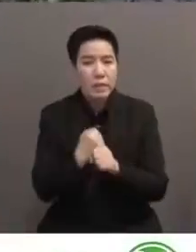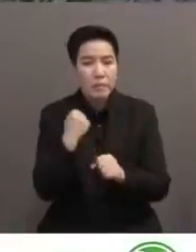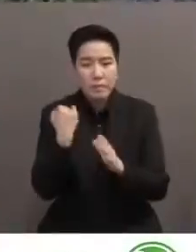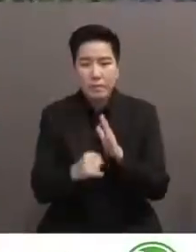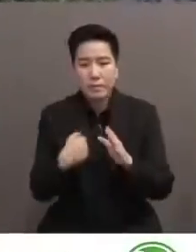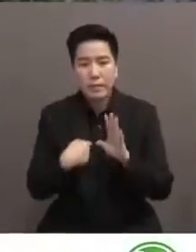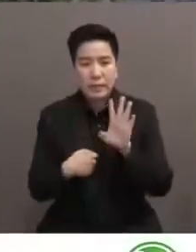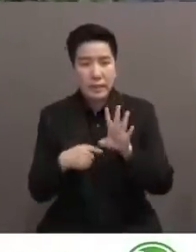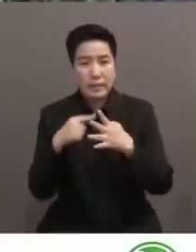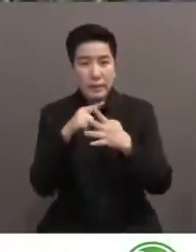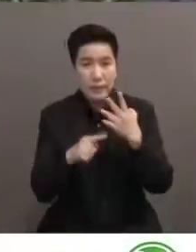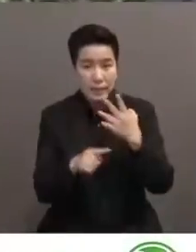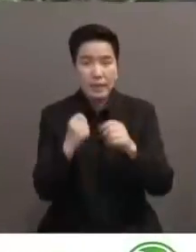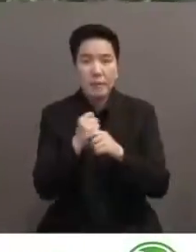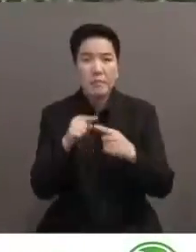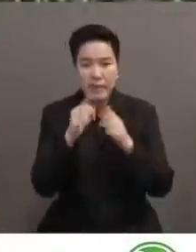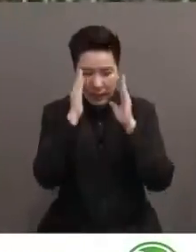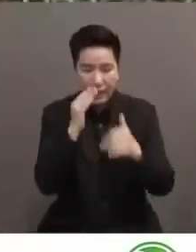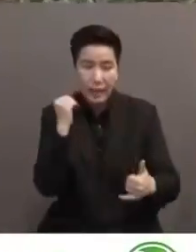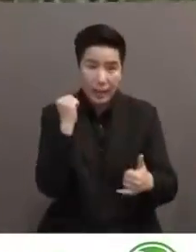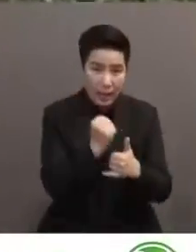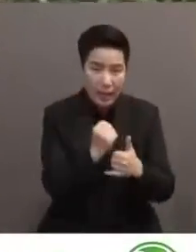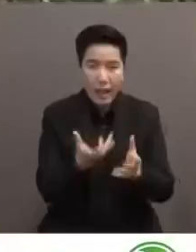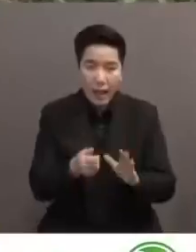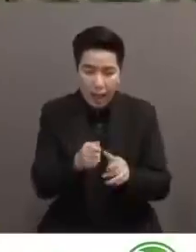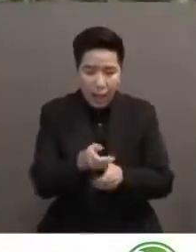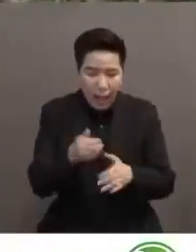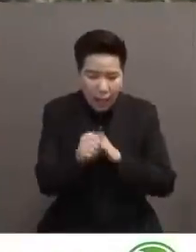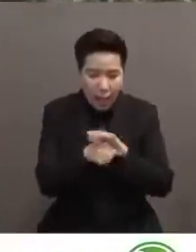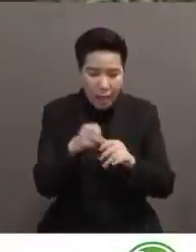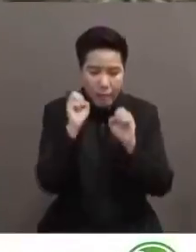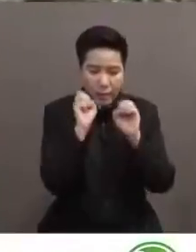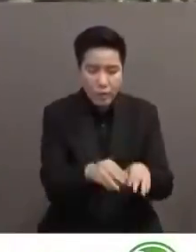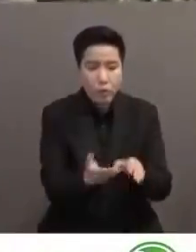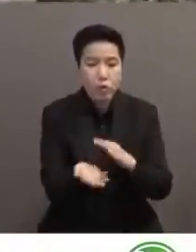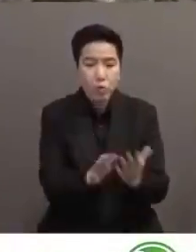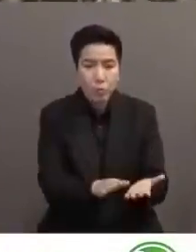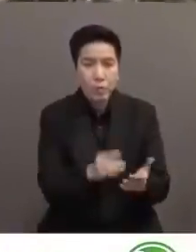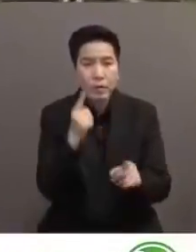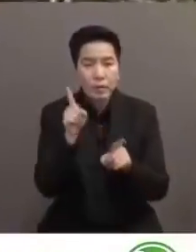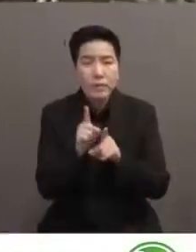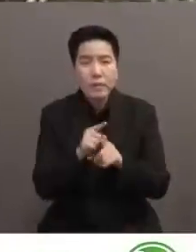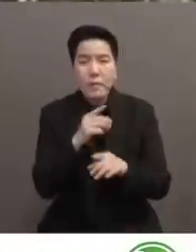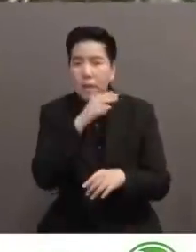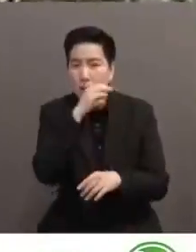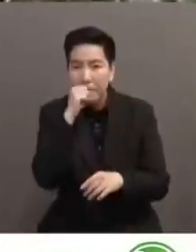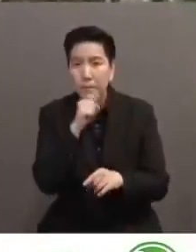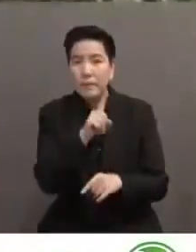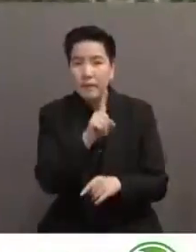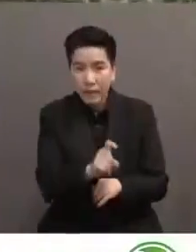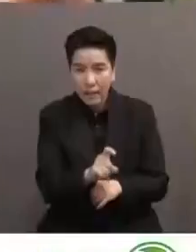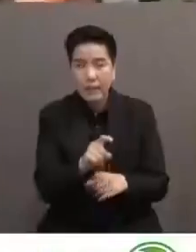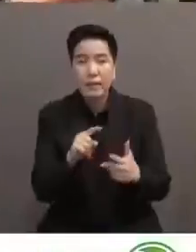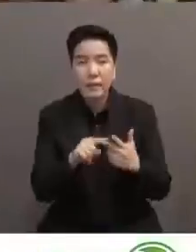าหนักมีทั้งฆ่าผู้อื่นโดยเจตนาฝังซ่อนเร้นย้ายหรือว่าทำลายศพเพื่อปิดบังการตายหรือเหตุแห่งการต